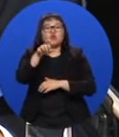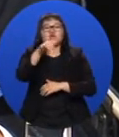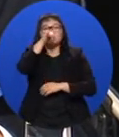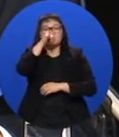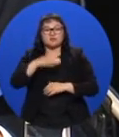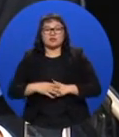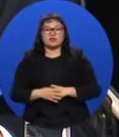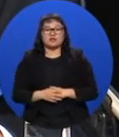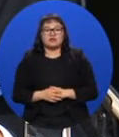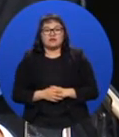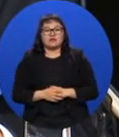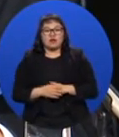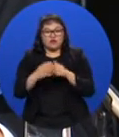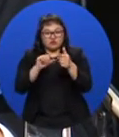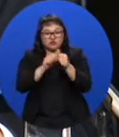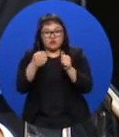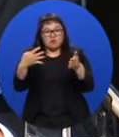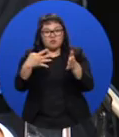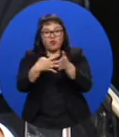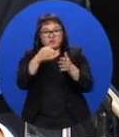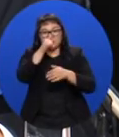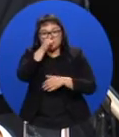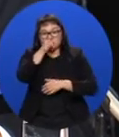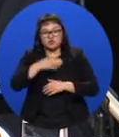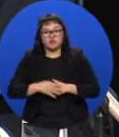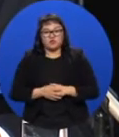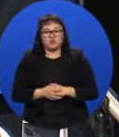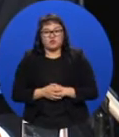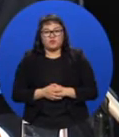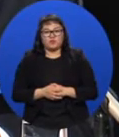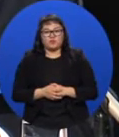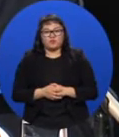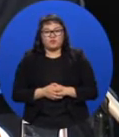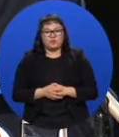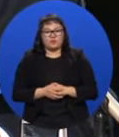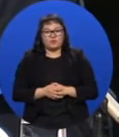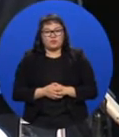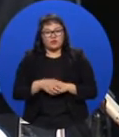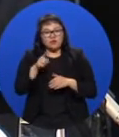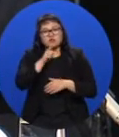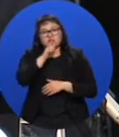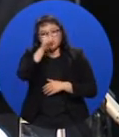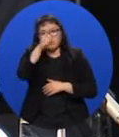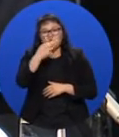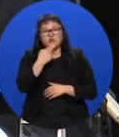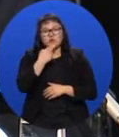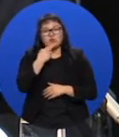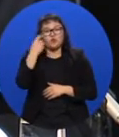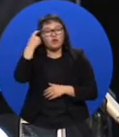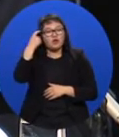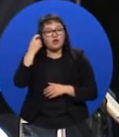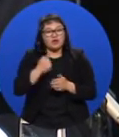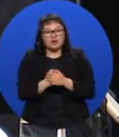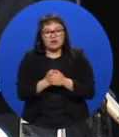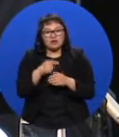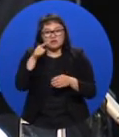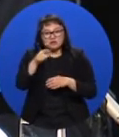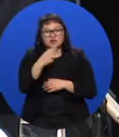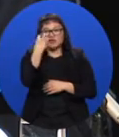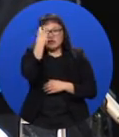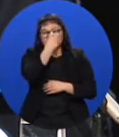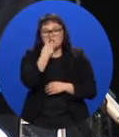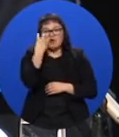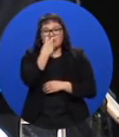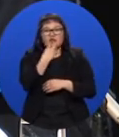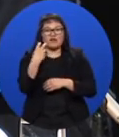지금? 주식은 그 법인에 있죠. 그러나 법인에 있어요? 그럼 왜 신고 안 하셨어요? 신고 안 한 것은 선관위에 가서 이야기하지 왜